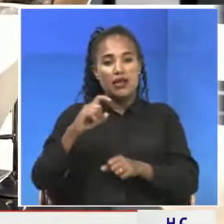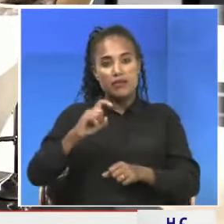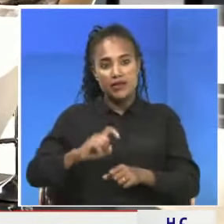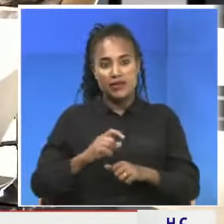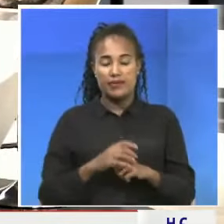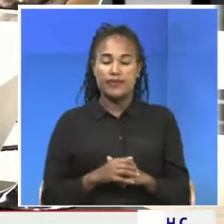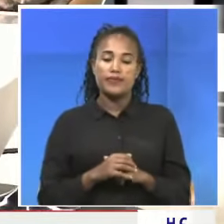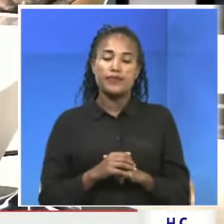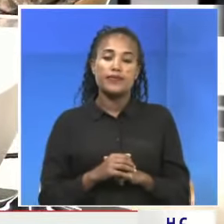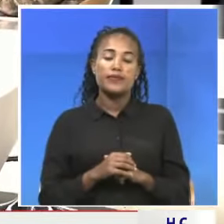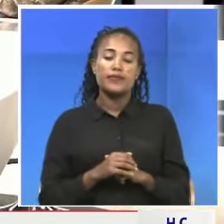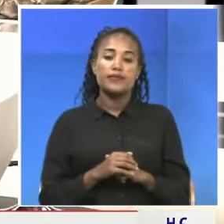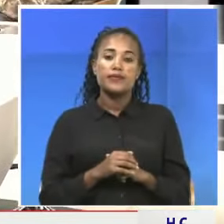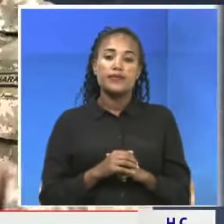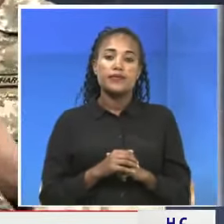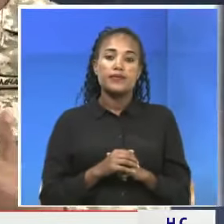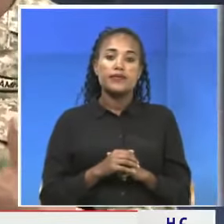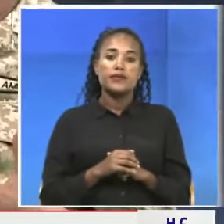መቻል አለበት።